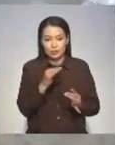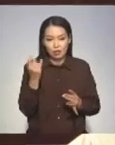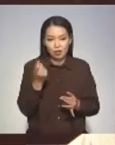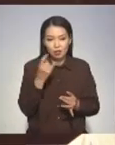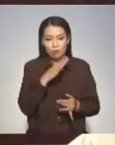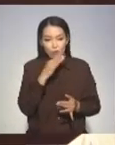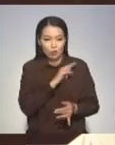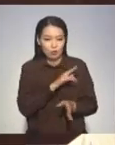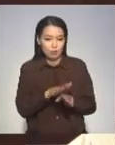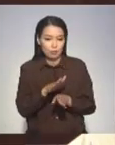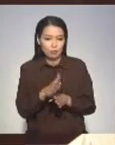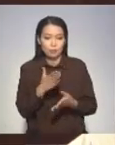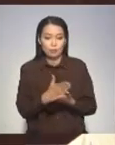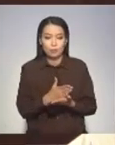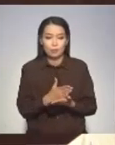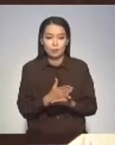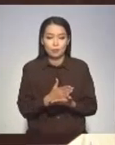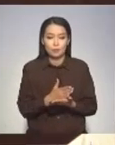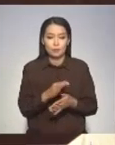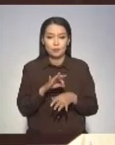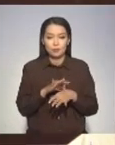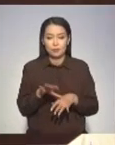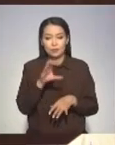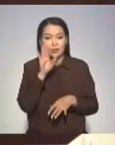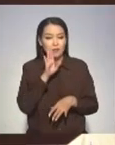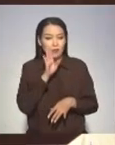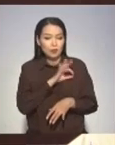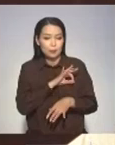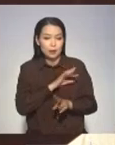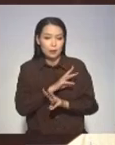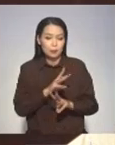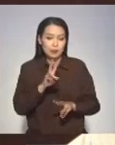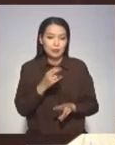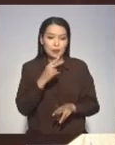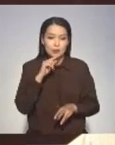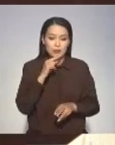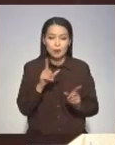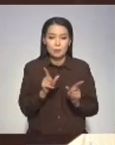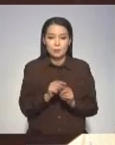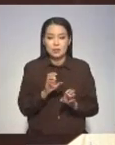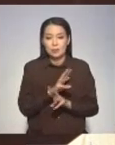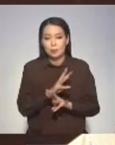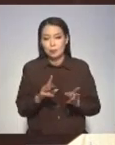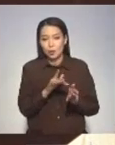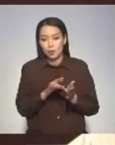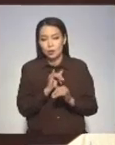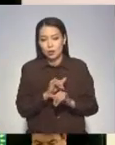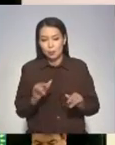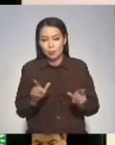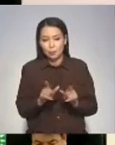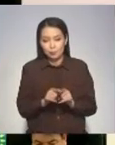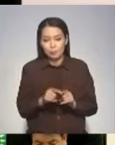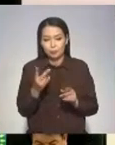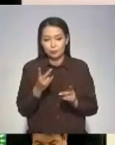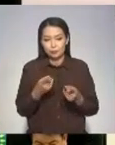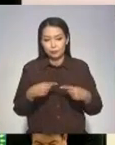хозяйственными. В целях рационального водопотребления Министерство нацэкономики совместно с Министерствами индустрии и экологии в месячный